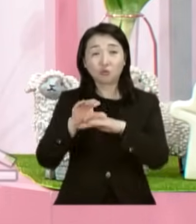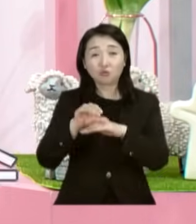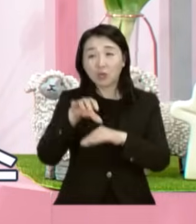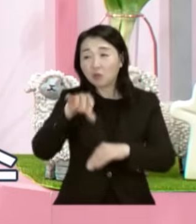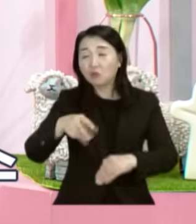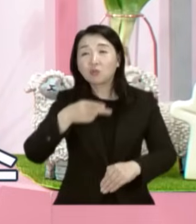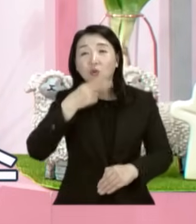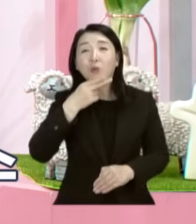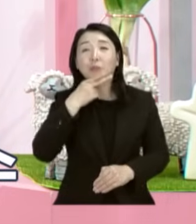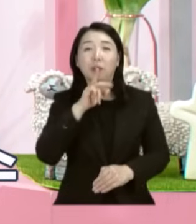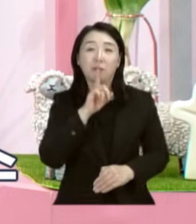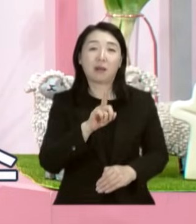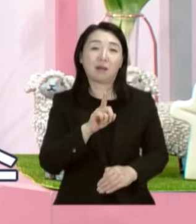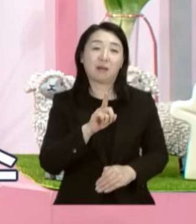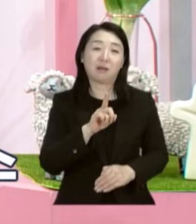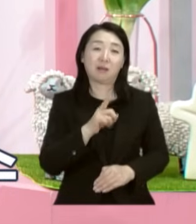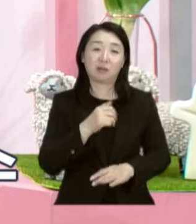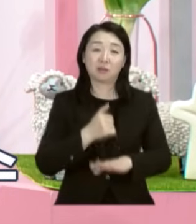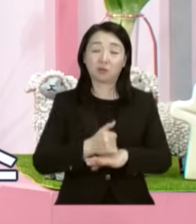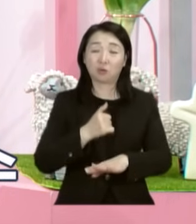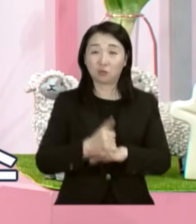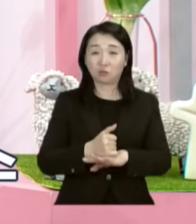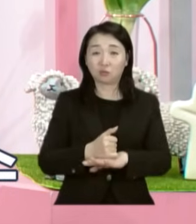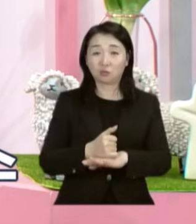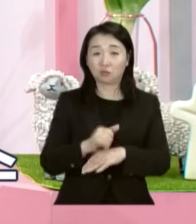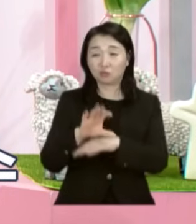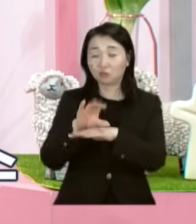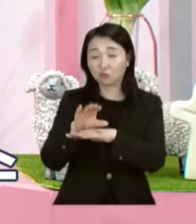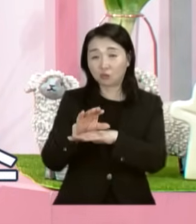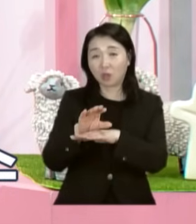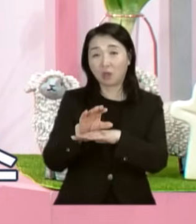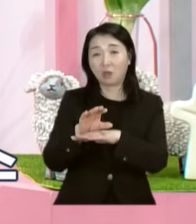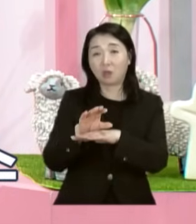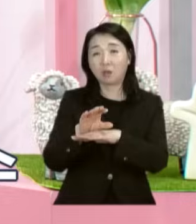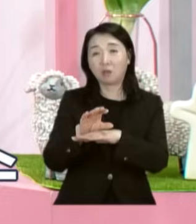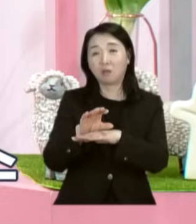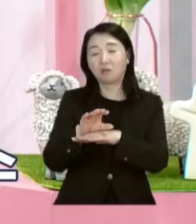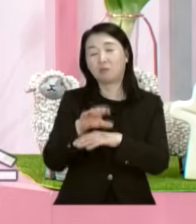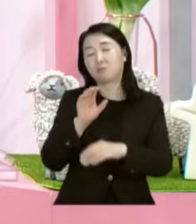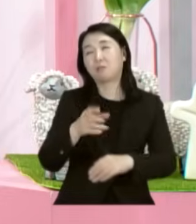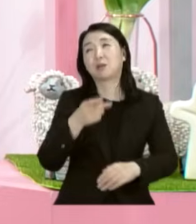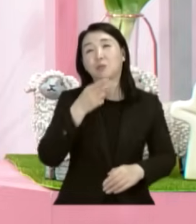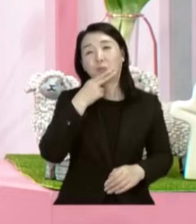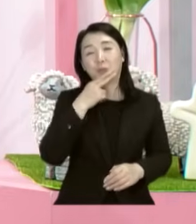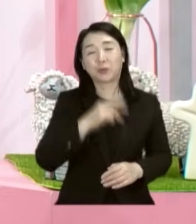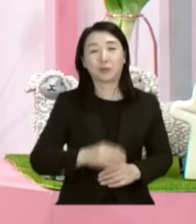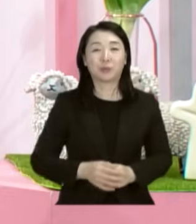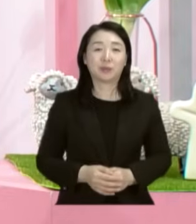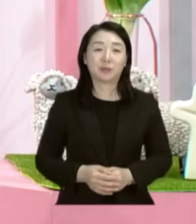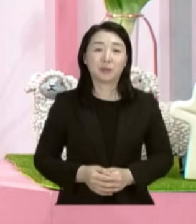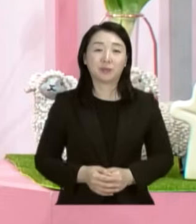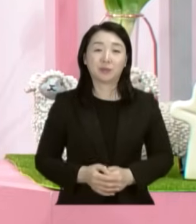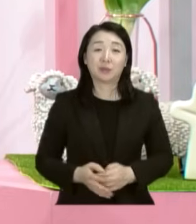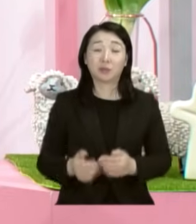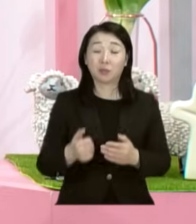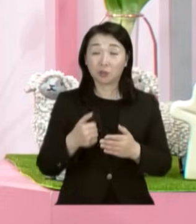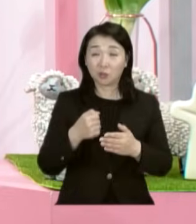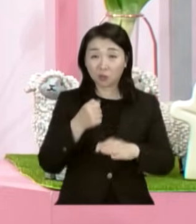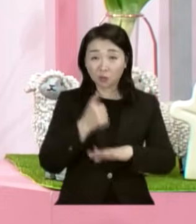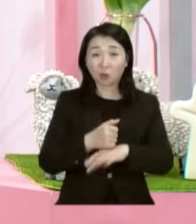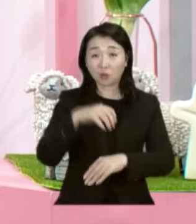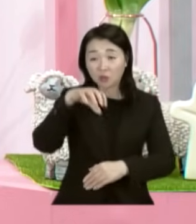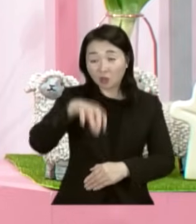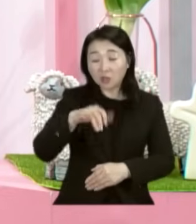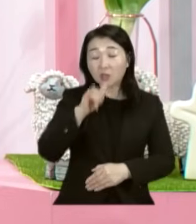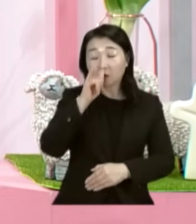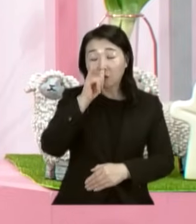해 줄 곳이 없다라고 얘기를 하셔 가지고 저희가 중계를 해 주는 방송국이 없었어요 그렇게 돼서 이제 현장에